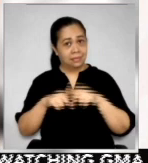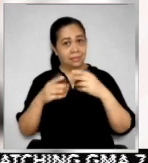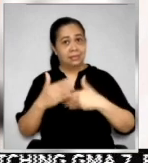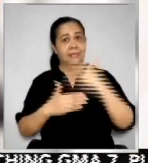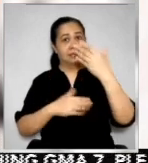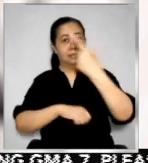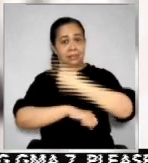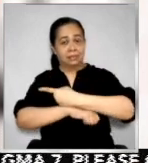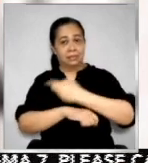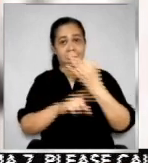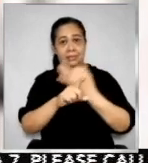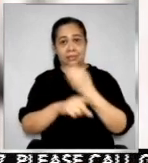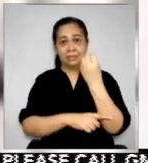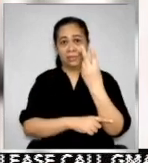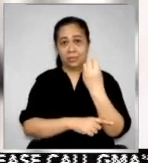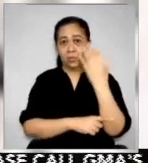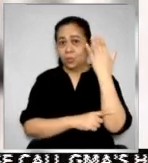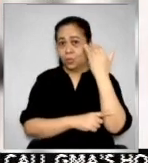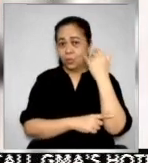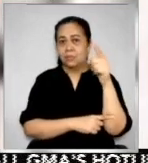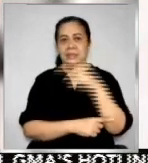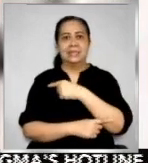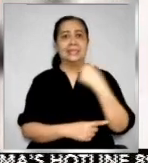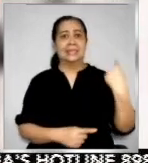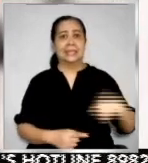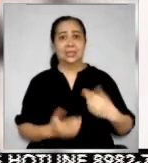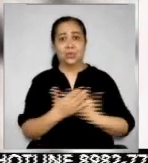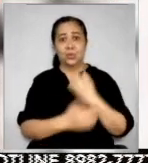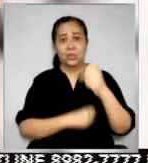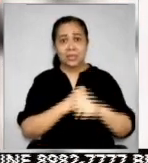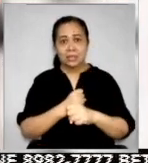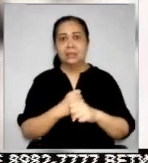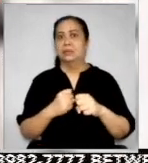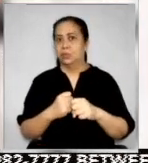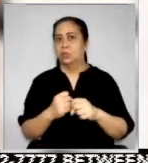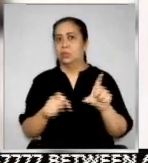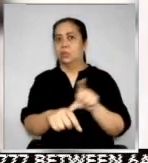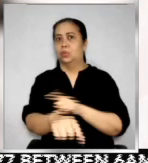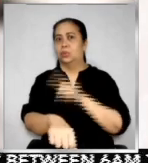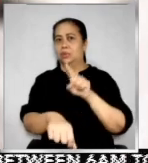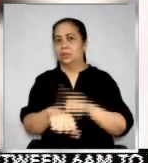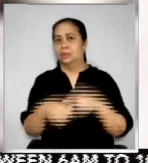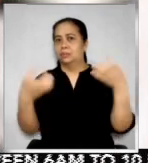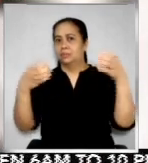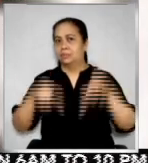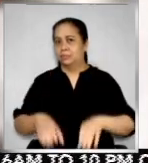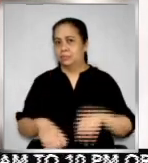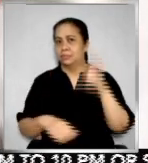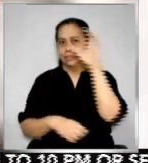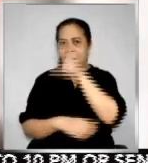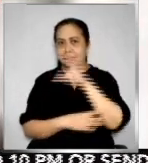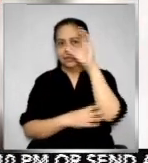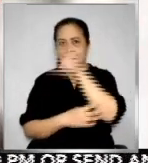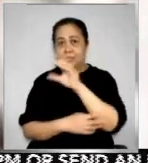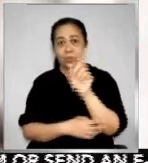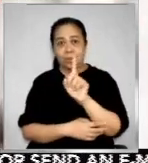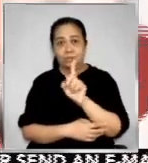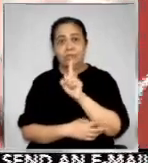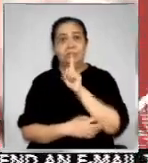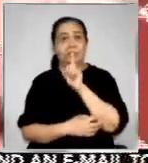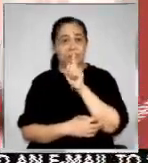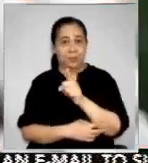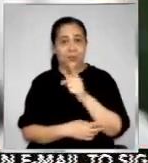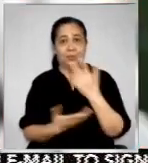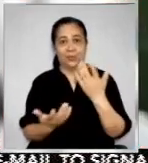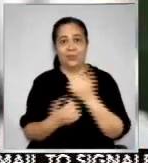February 12 dahil sa Chinese New Year. Kaya mahaba-haba raw ang panahon para mahanap ang kanilang